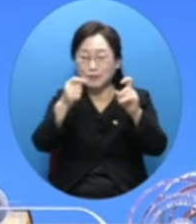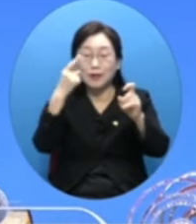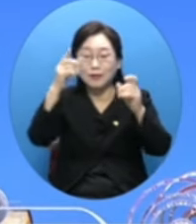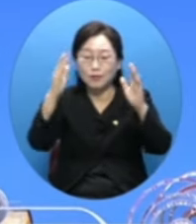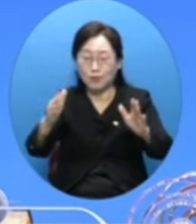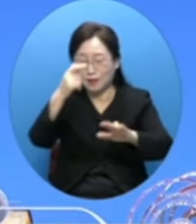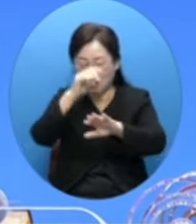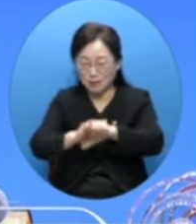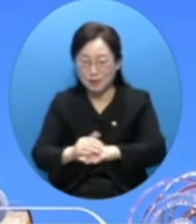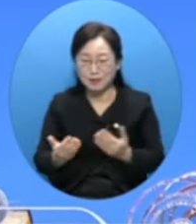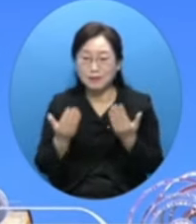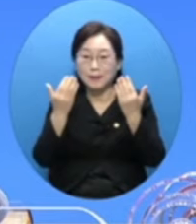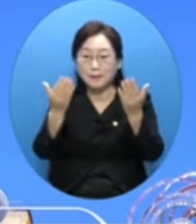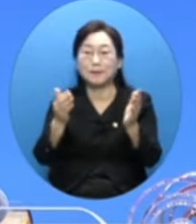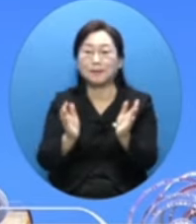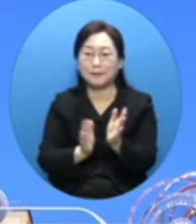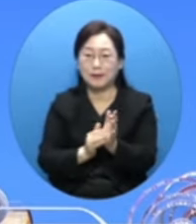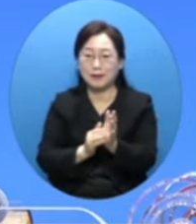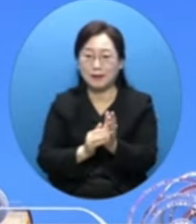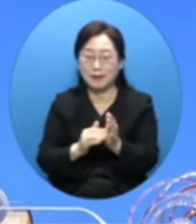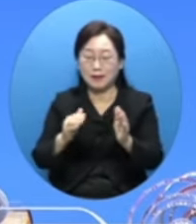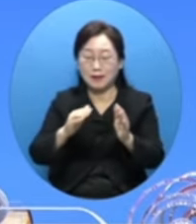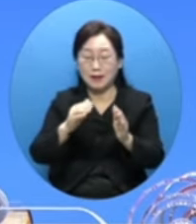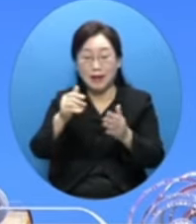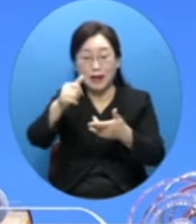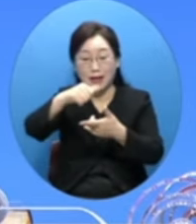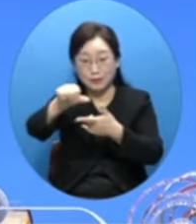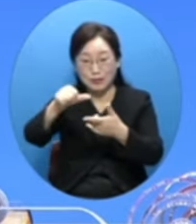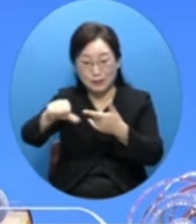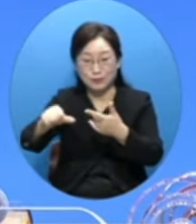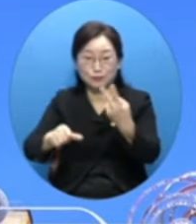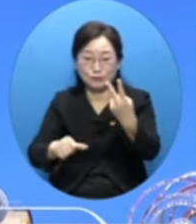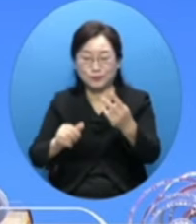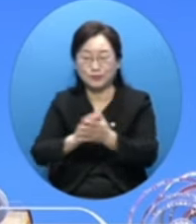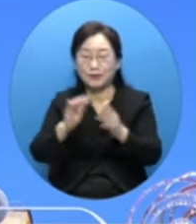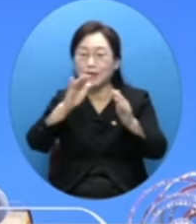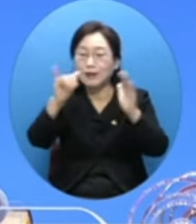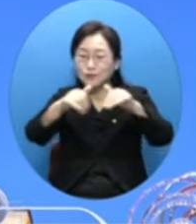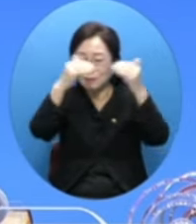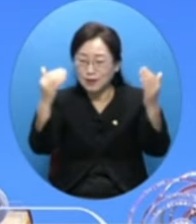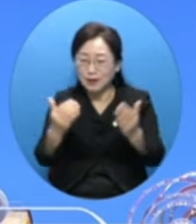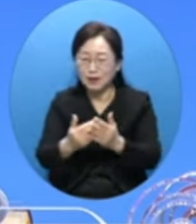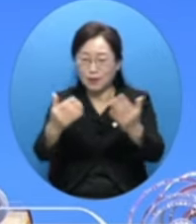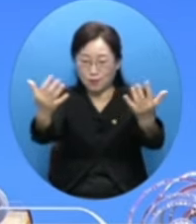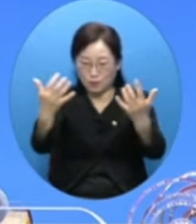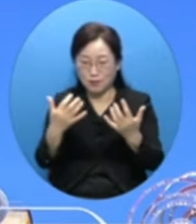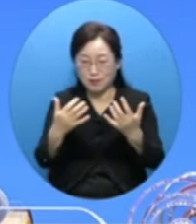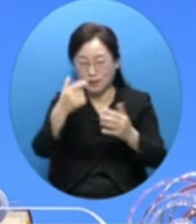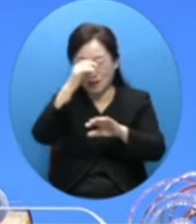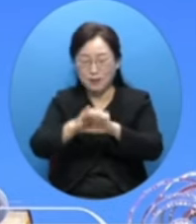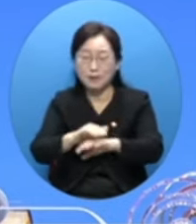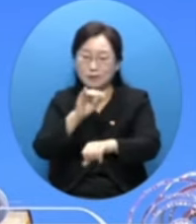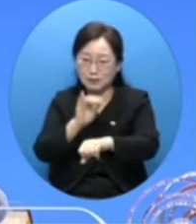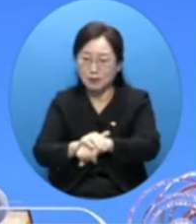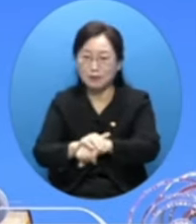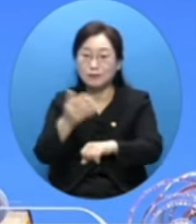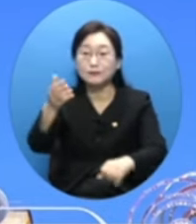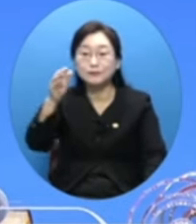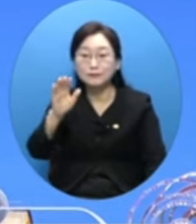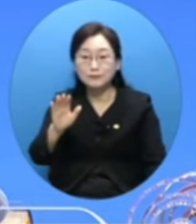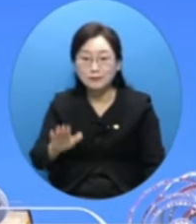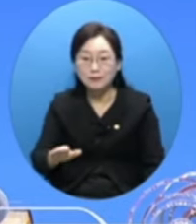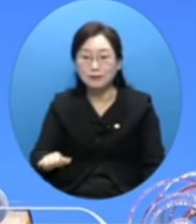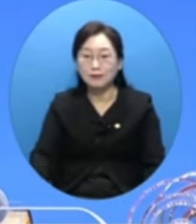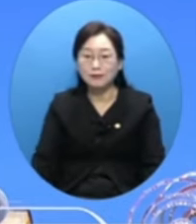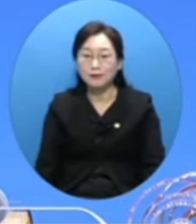드렸습니다. 그래서 온 가족이, 아들 둘이 있는데 온 가족이 교회에 나와서 열심히 예배를 드리고 하는 모습을 보았습니다. 그런데